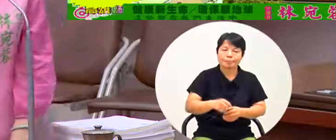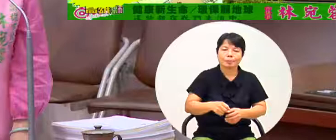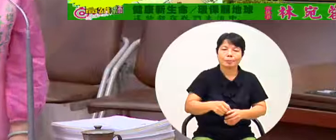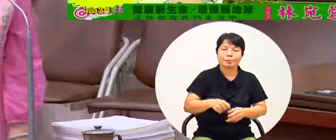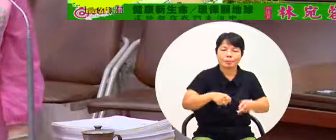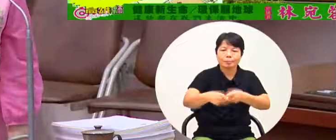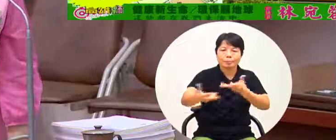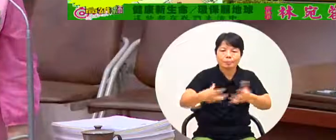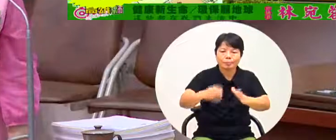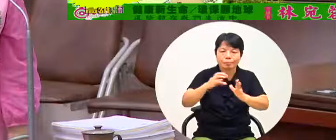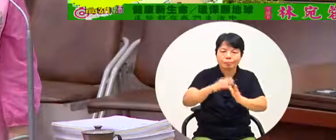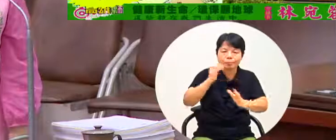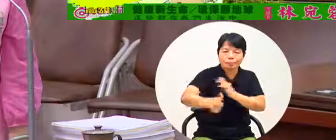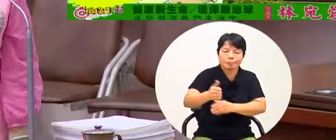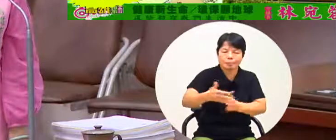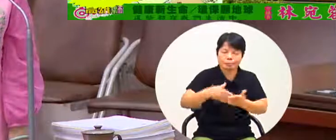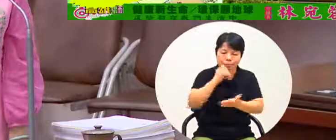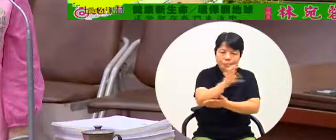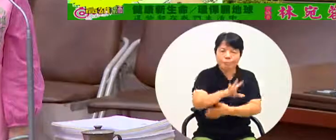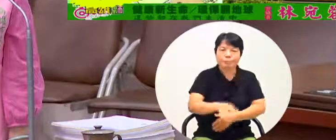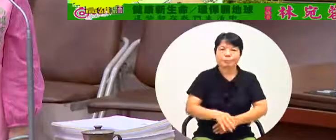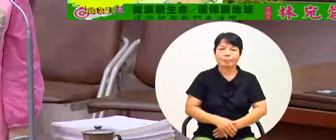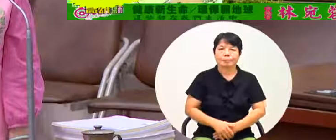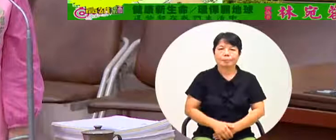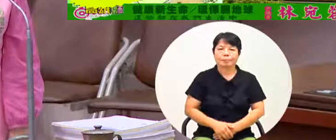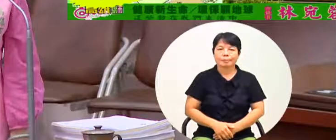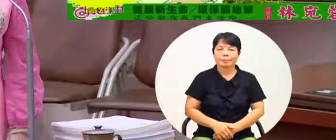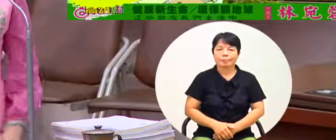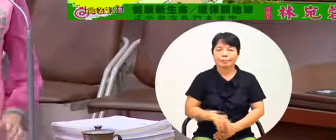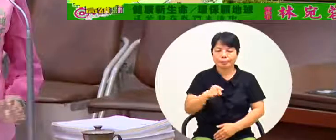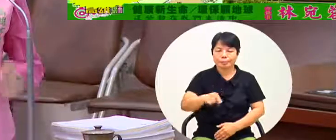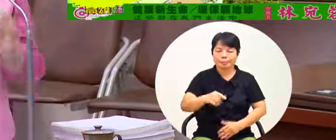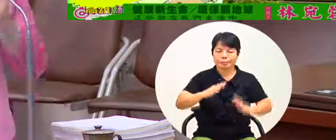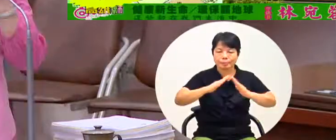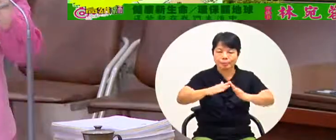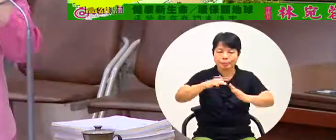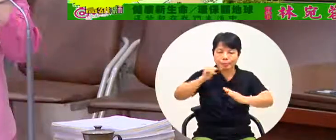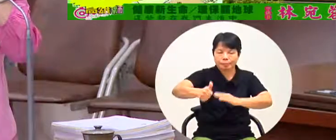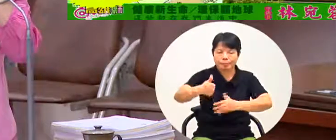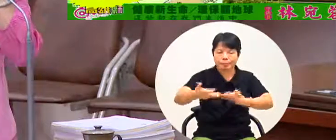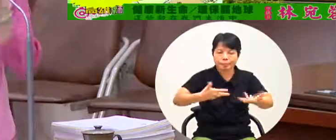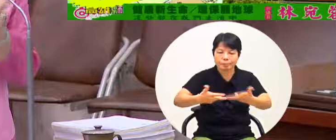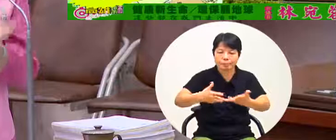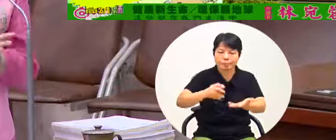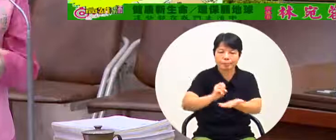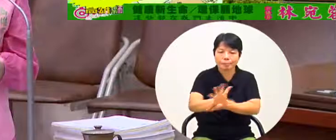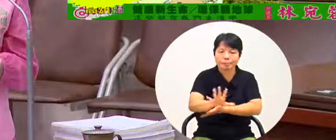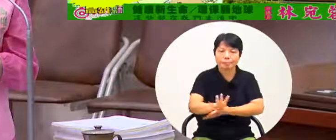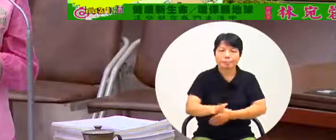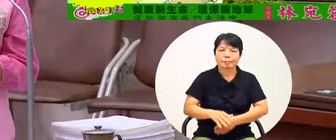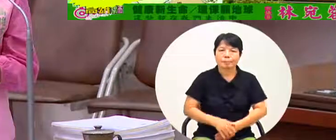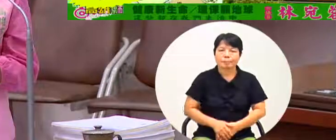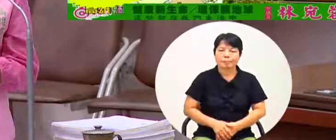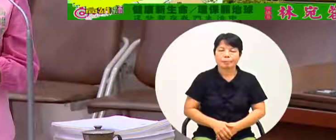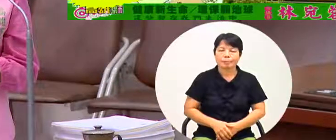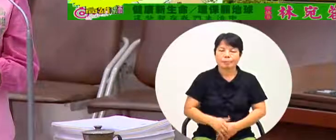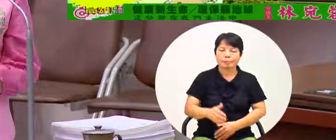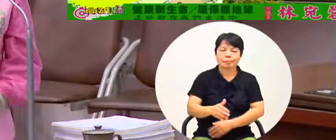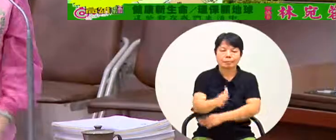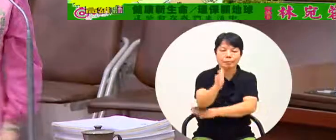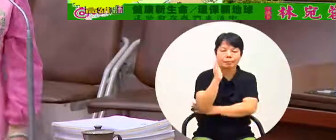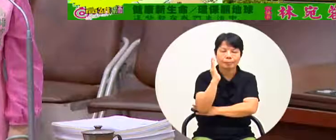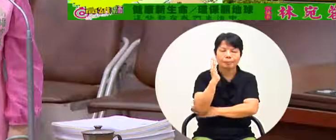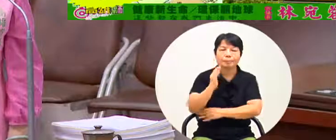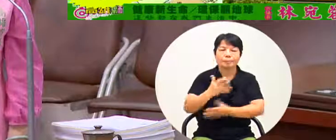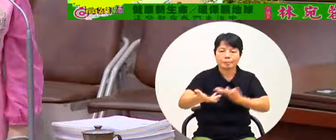我在这一次市长业务报告市政 业务报告的时候及咨询的时候，